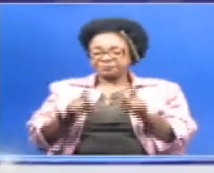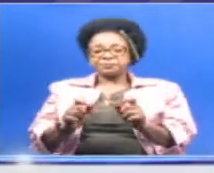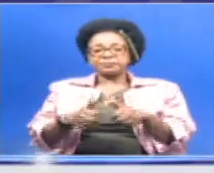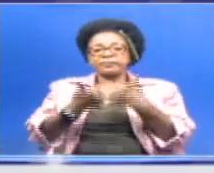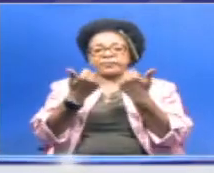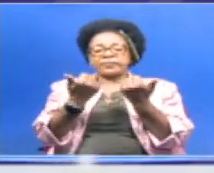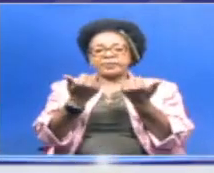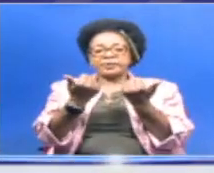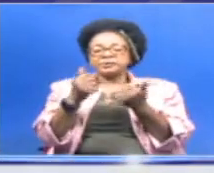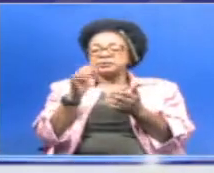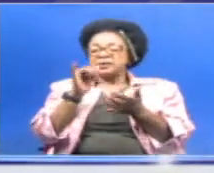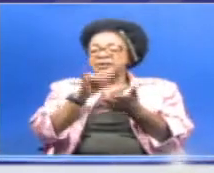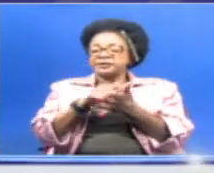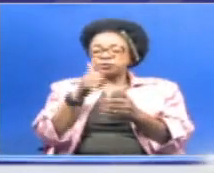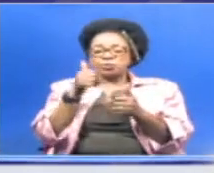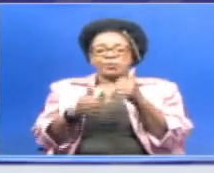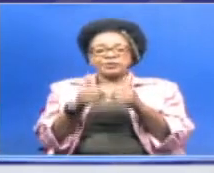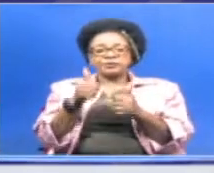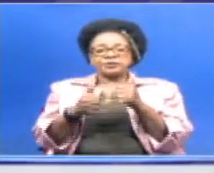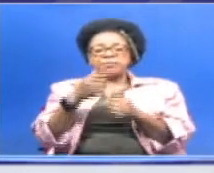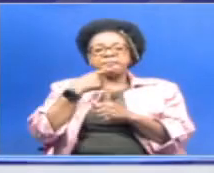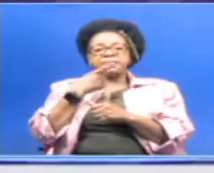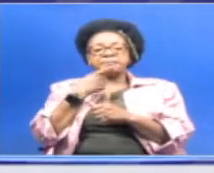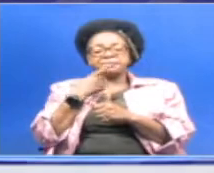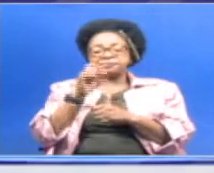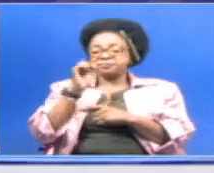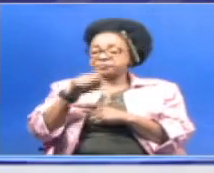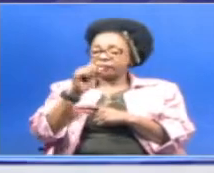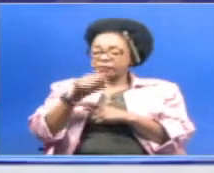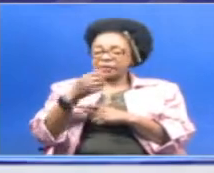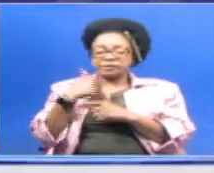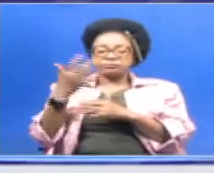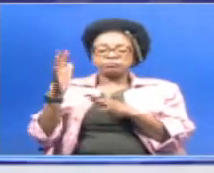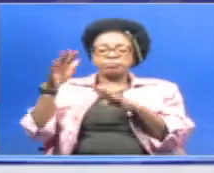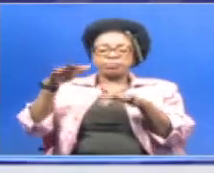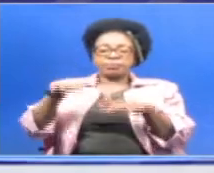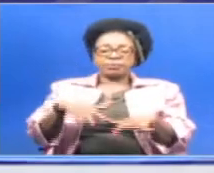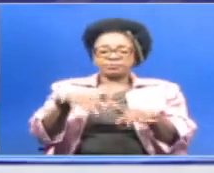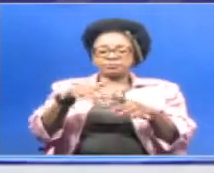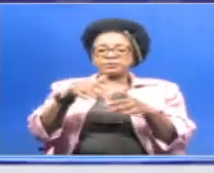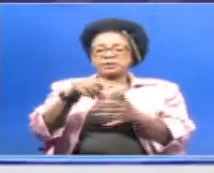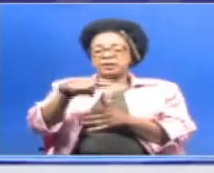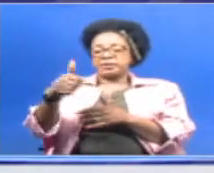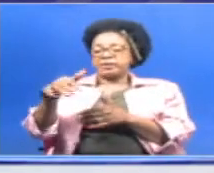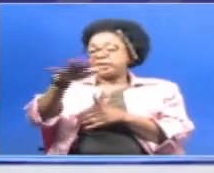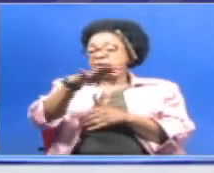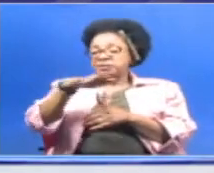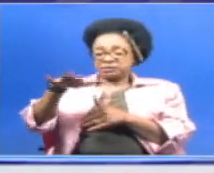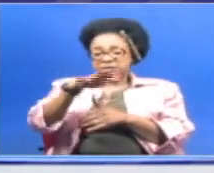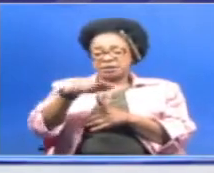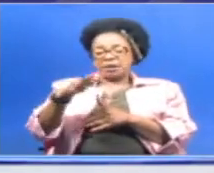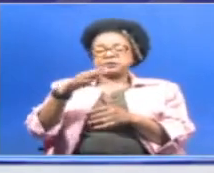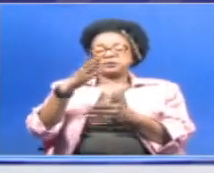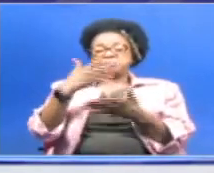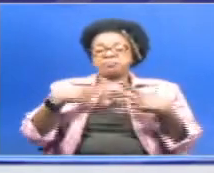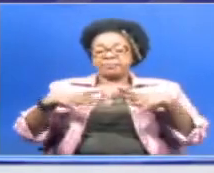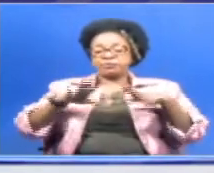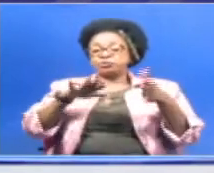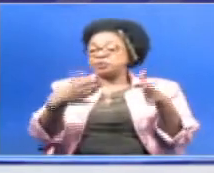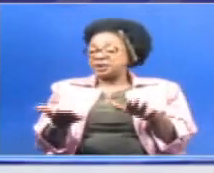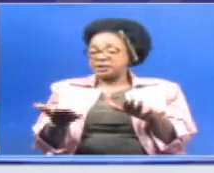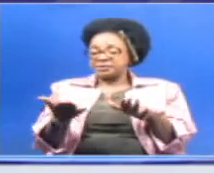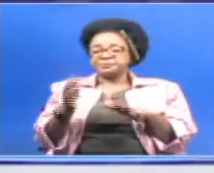swala ambalo idara hii inasisitiza kuwa huenda litaleta maporomoko ya ardhi sehemu ya juu ya nchi na kuleta maafa. Sasa idara hii